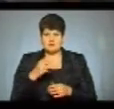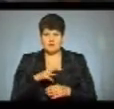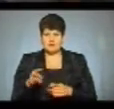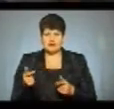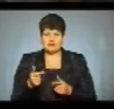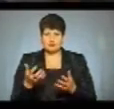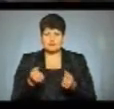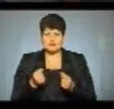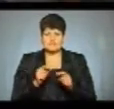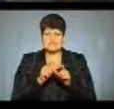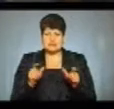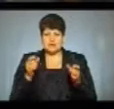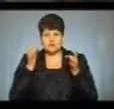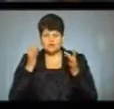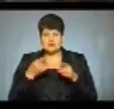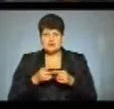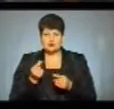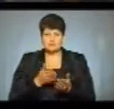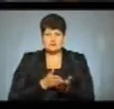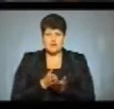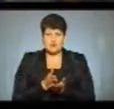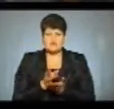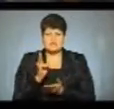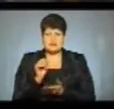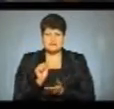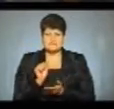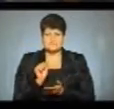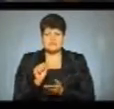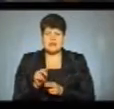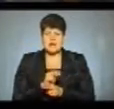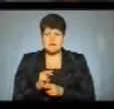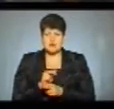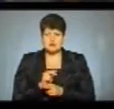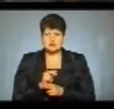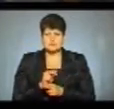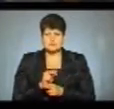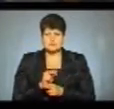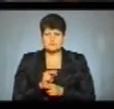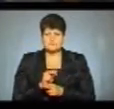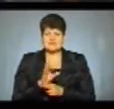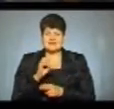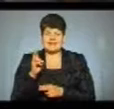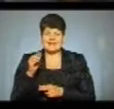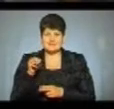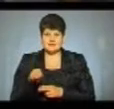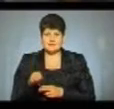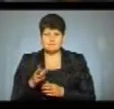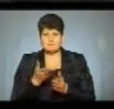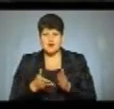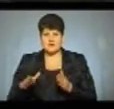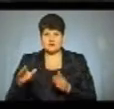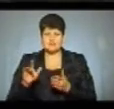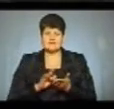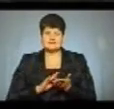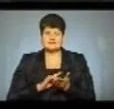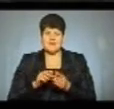заклади культури. Зокрема, ці кошти будуть спрямовані на ремонт скейт-парку на пляжі Циганки,